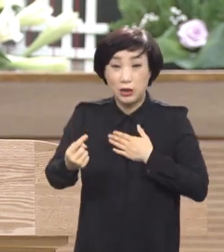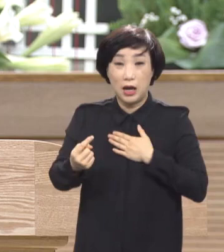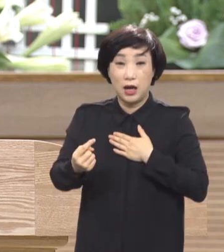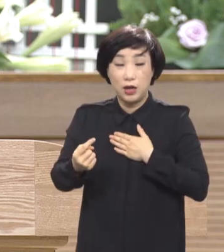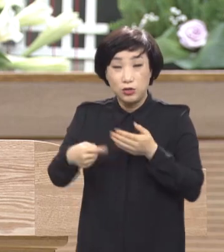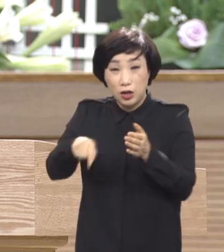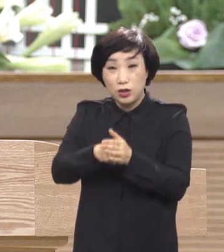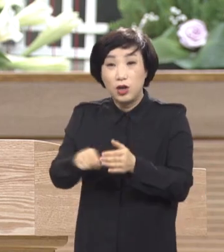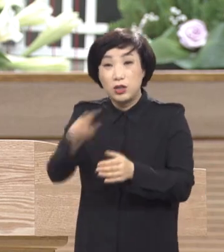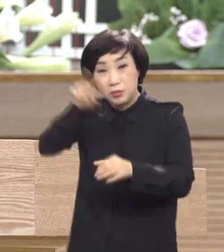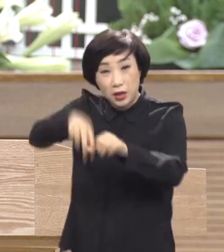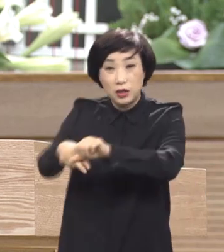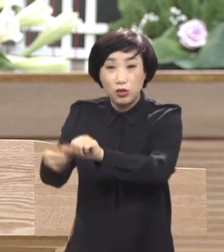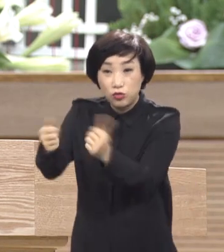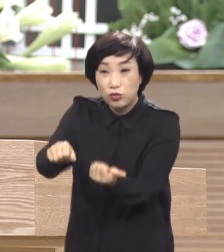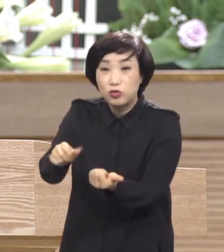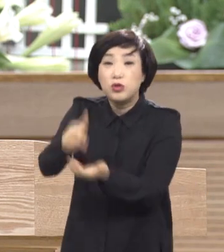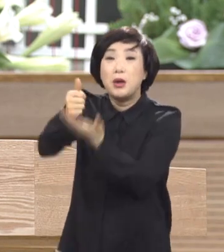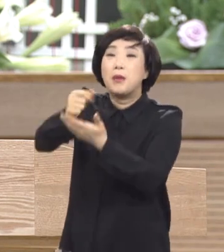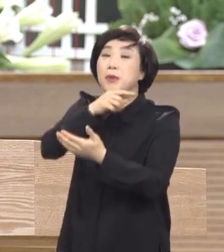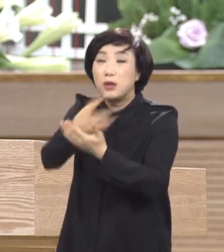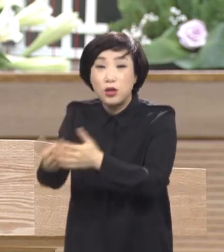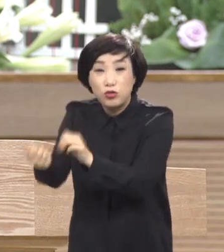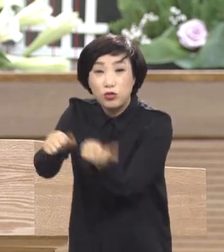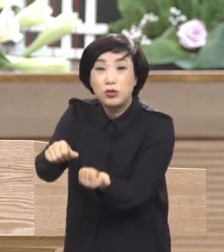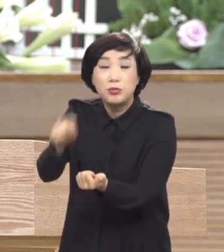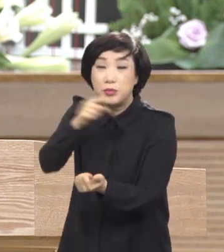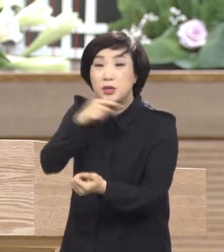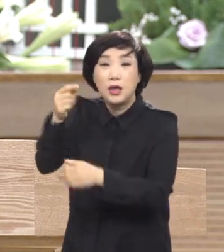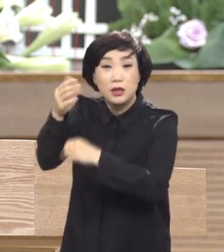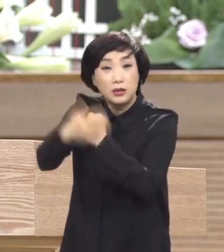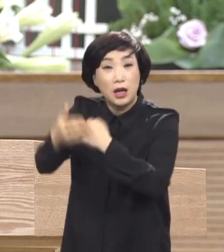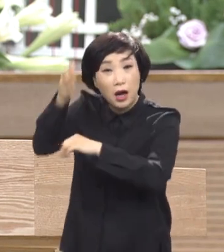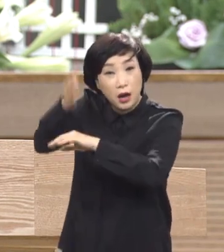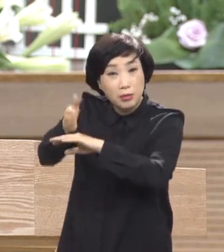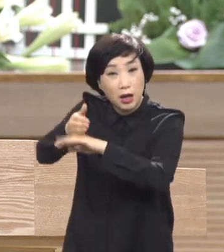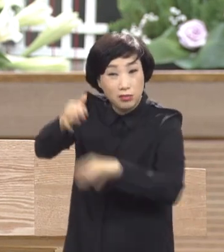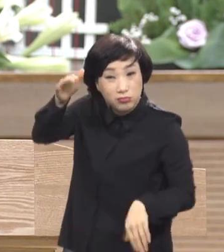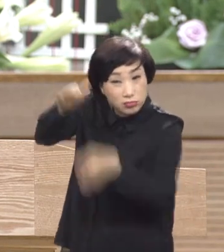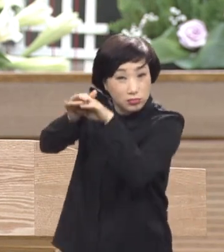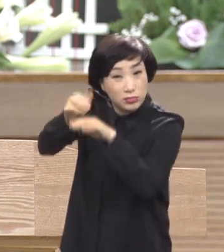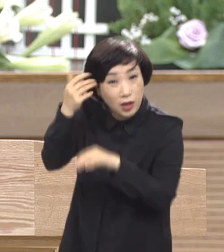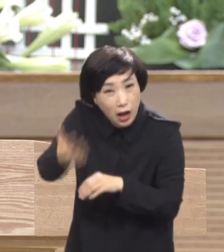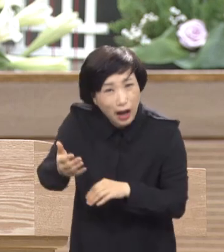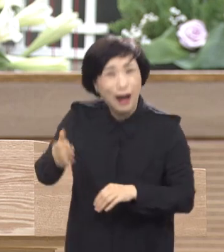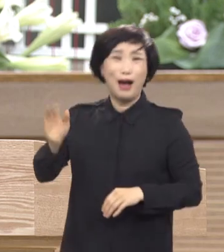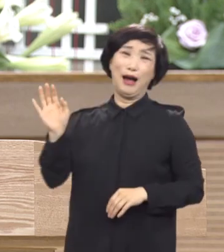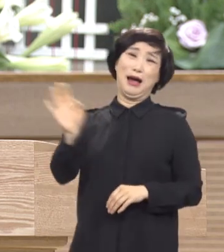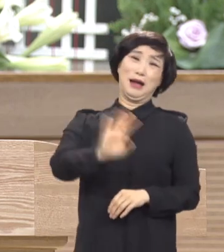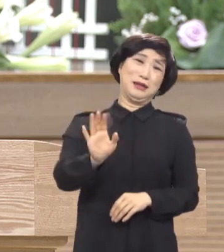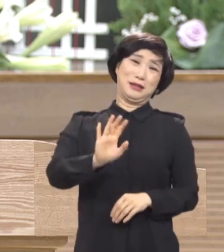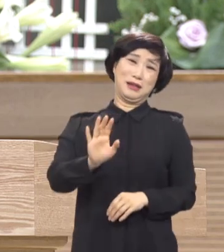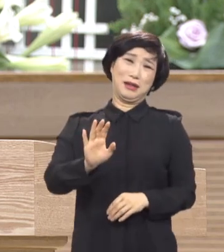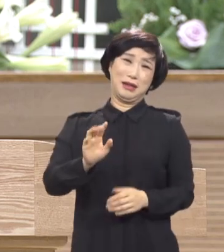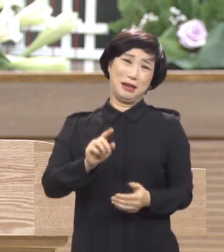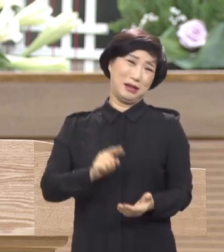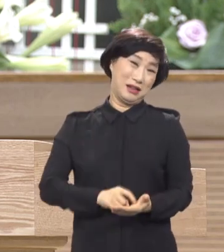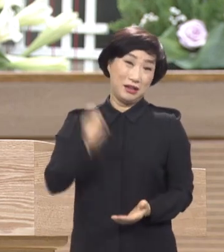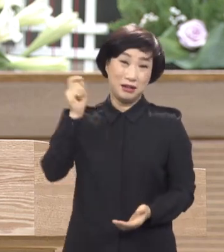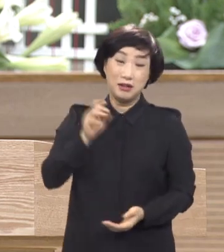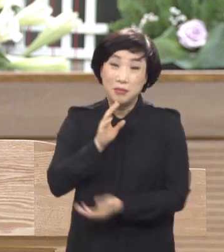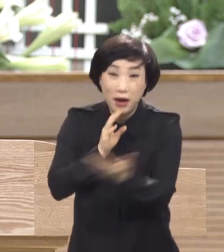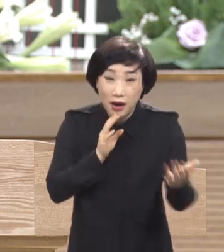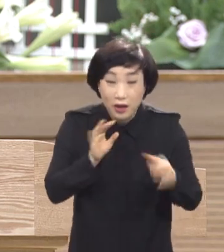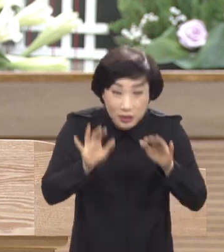피의 은혜의 감사가 양이 차겠는가 생각해봐 아니야 아니야 아니야 그래서